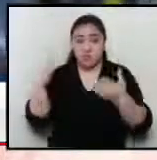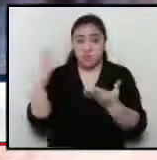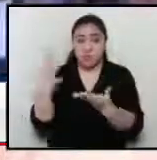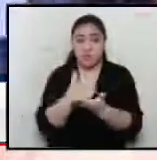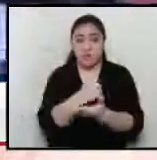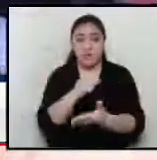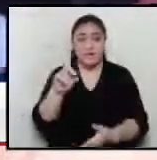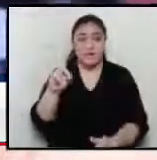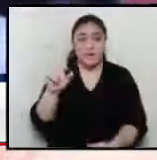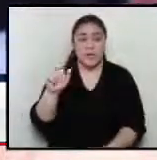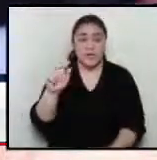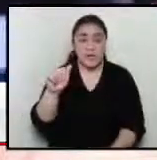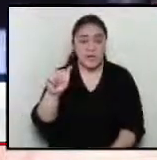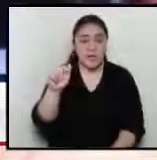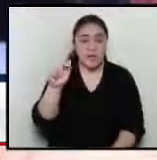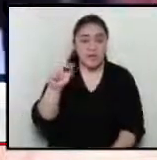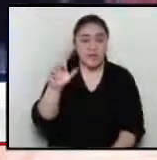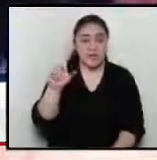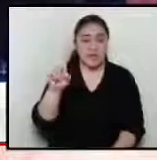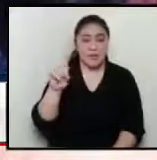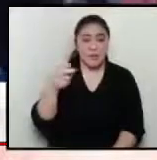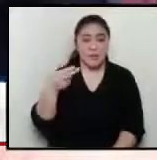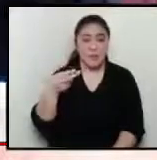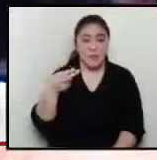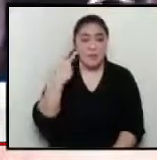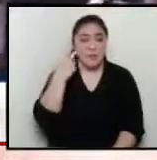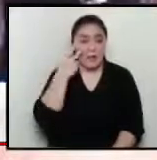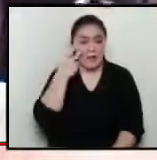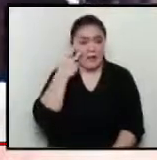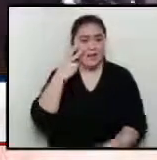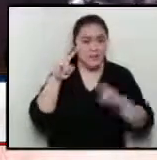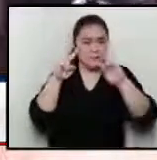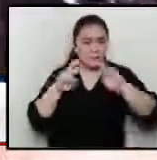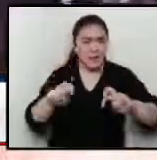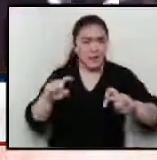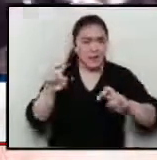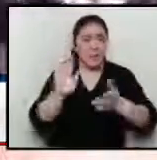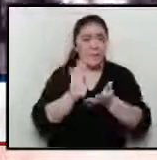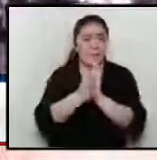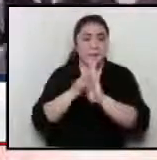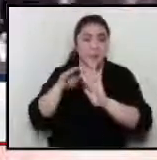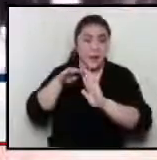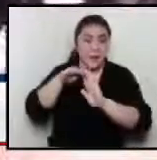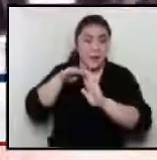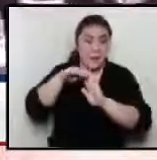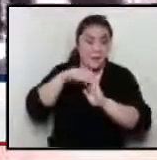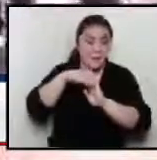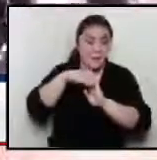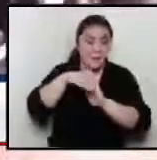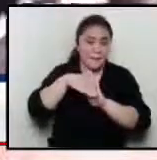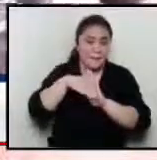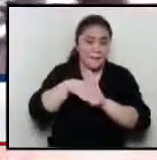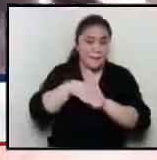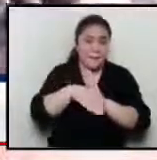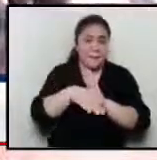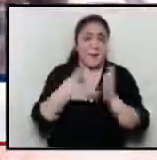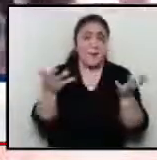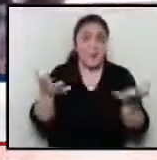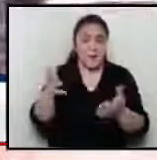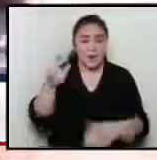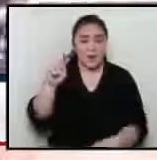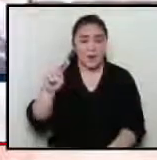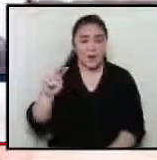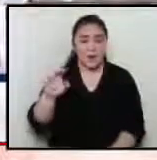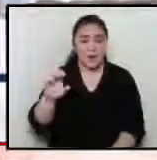last several days na bumababa na talaga yung growth rate, no, especially in NCR. For example,